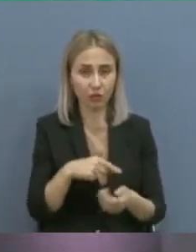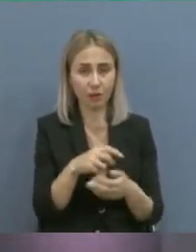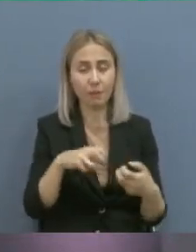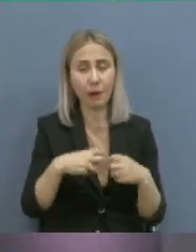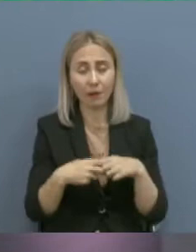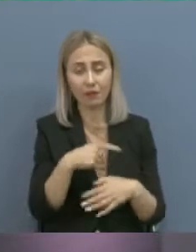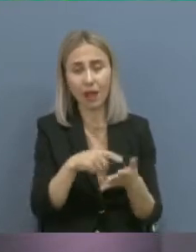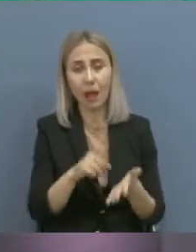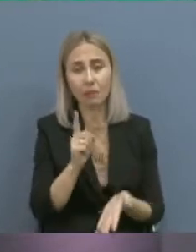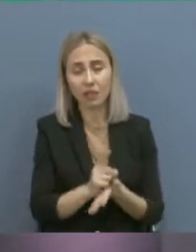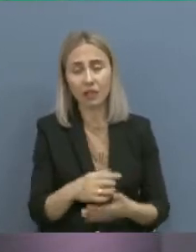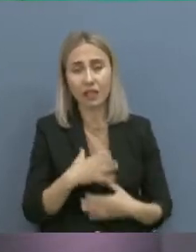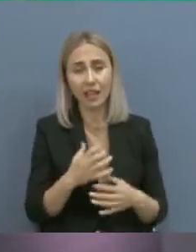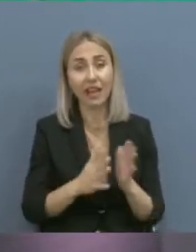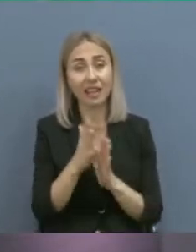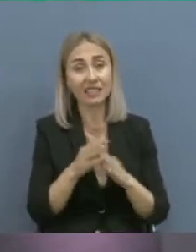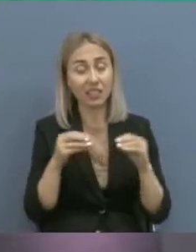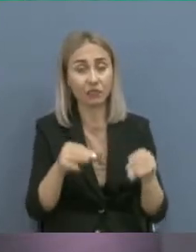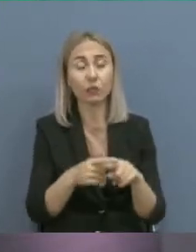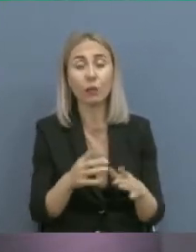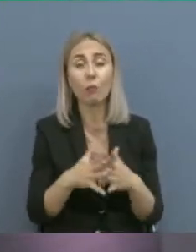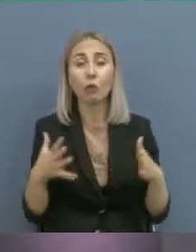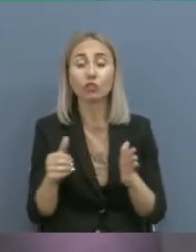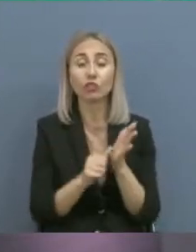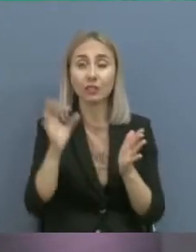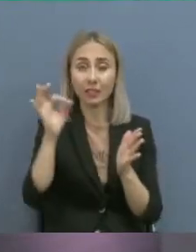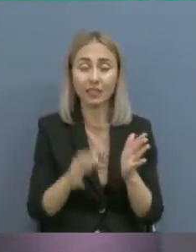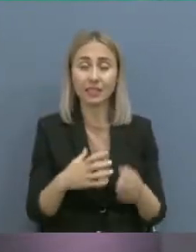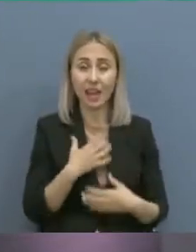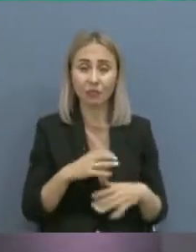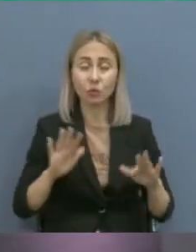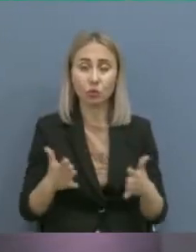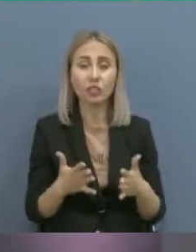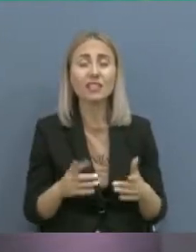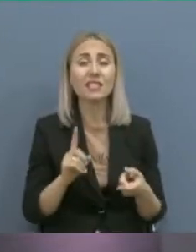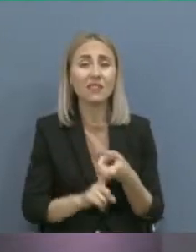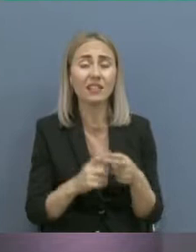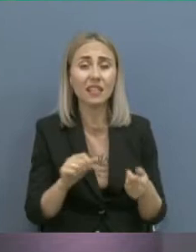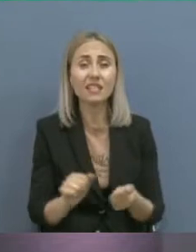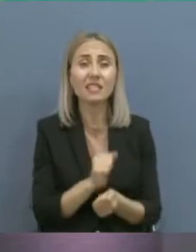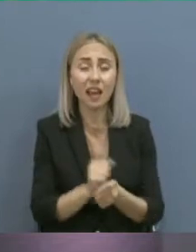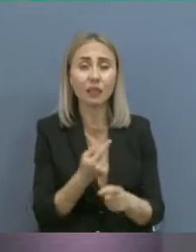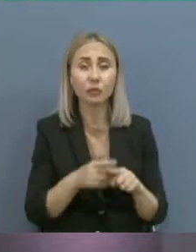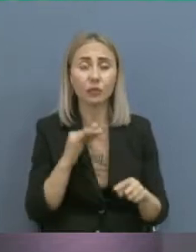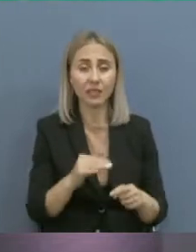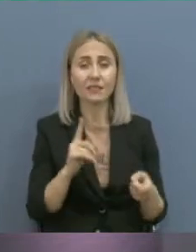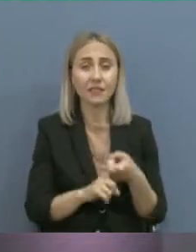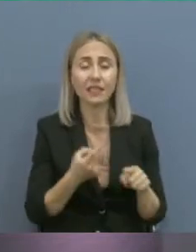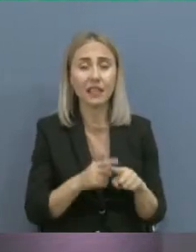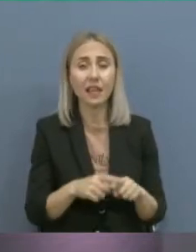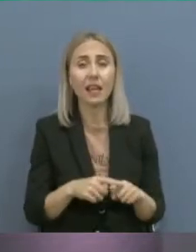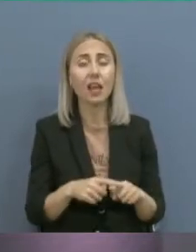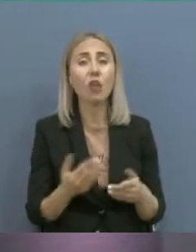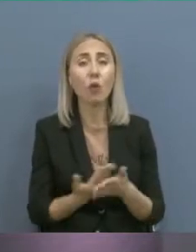мәселелері ескерілген. Мәселен, сақтандыруға қатысты жағдайлардың 60%-ден астамы құрғақшылыққа қатысты болды. Осыған байланысты жаңа